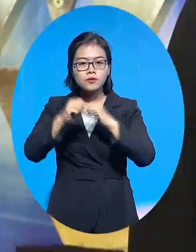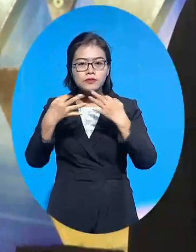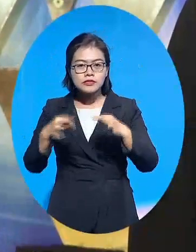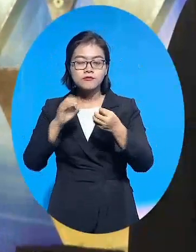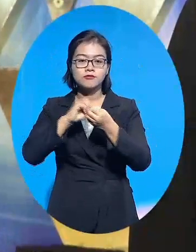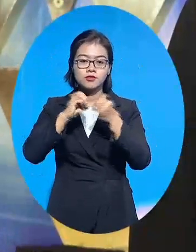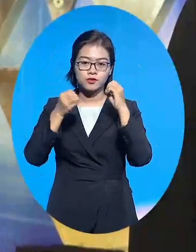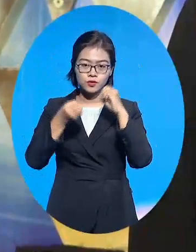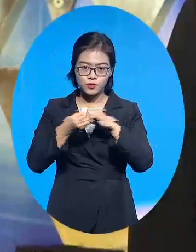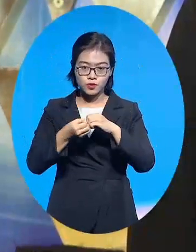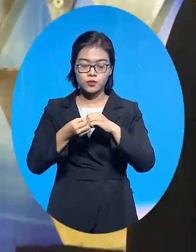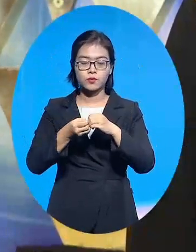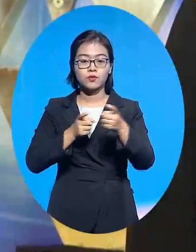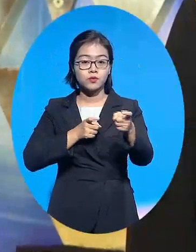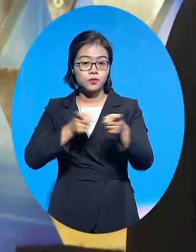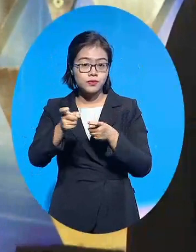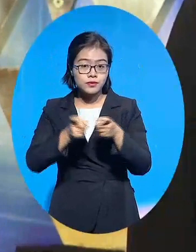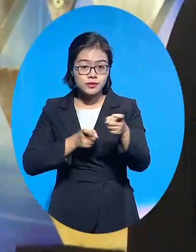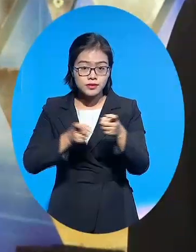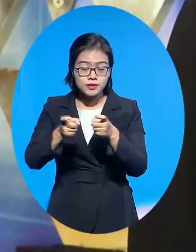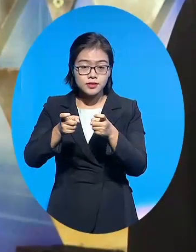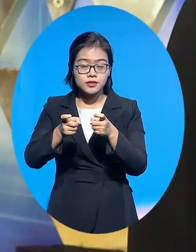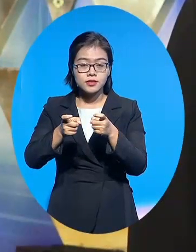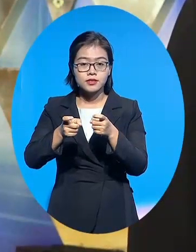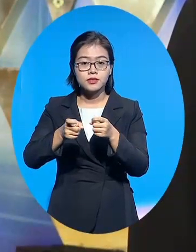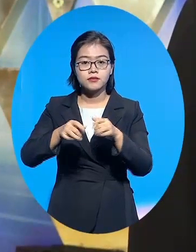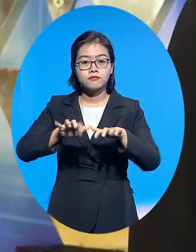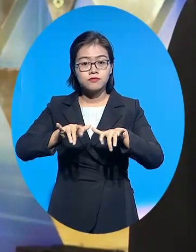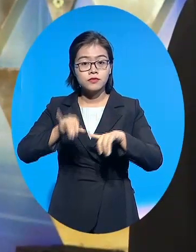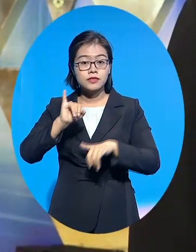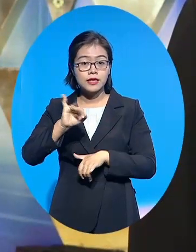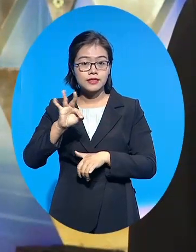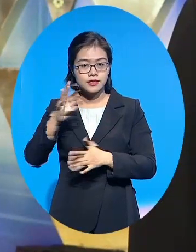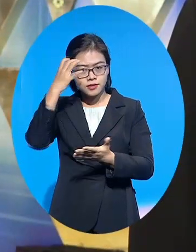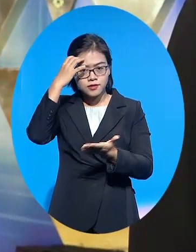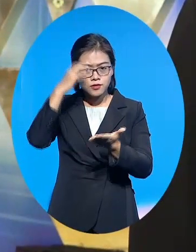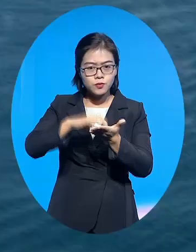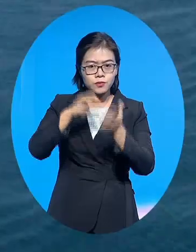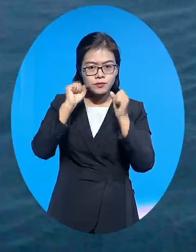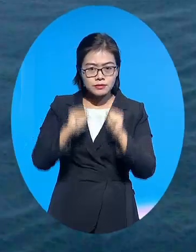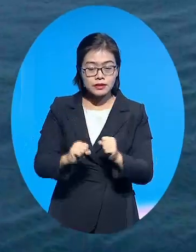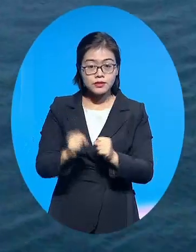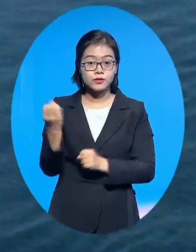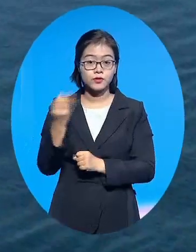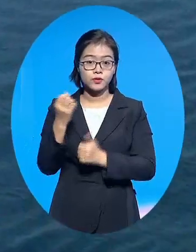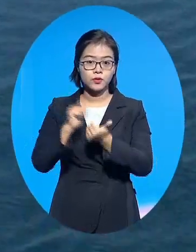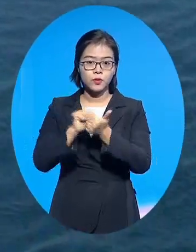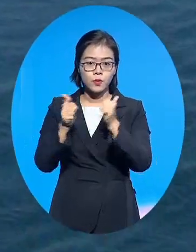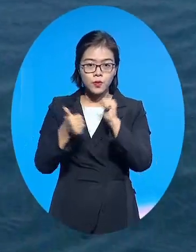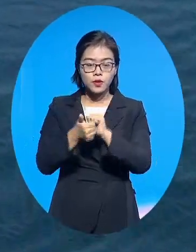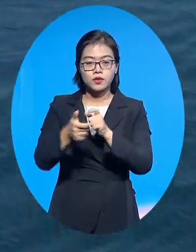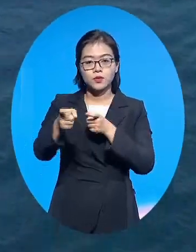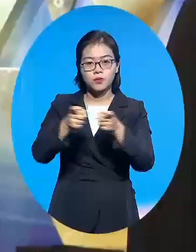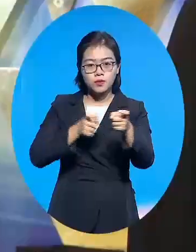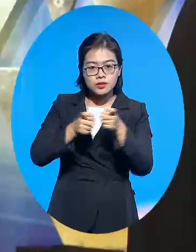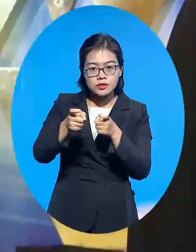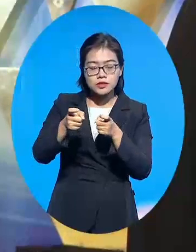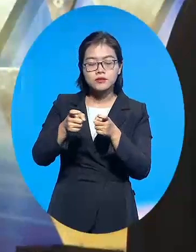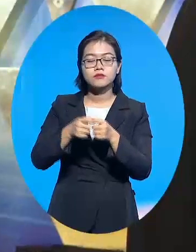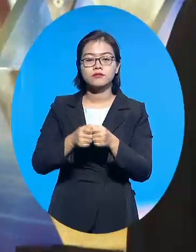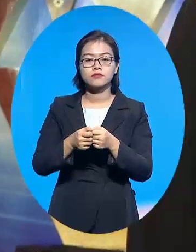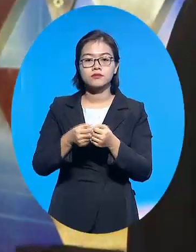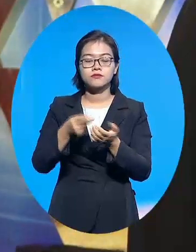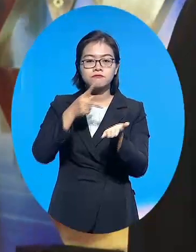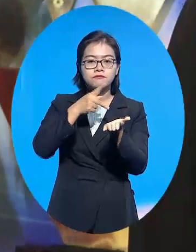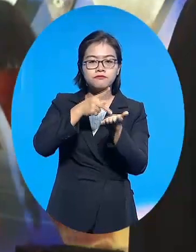cao năng lực quản trị ứng dụng mạnh mẽ công nghệ thông tin chuyển đổi số trong quản trị và điều hành góp phần giảm chi phí